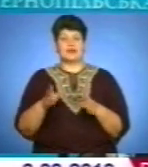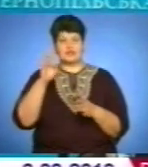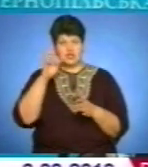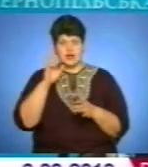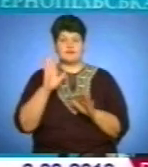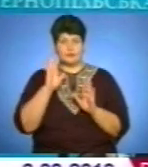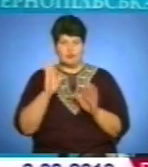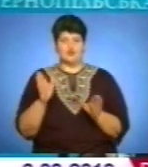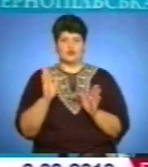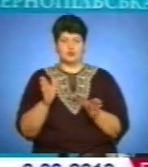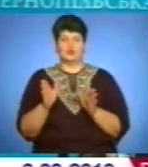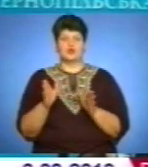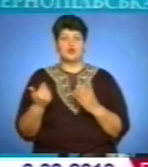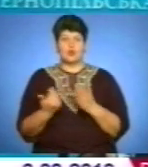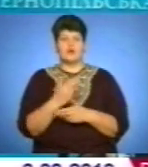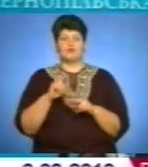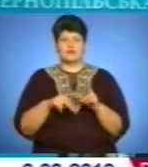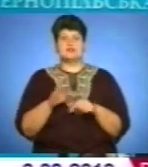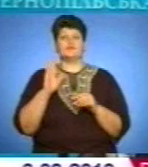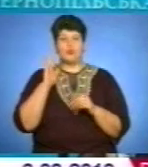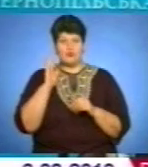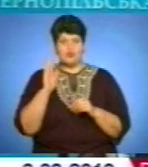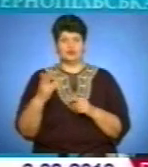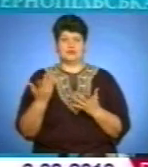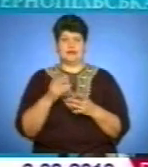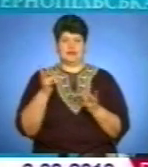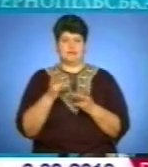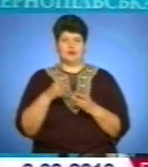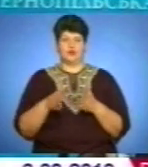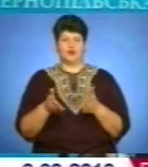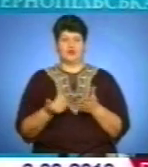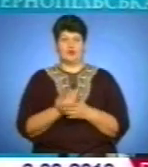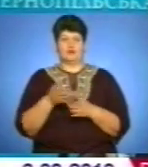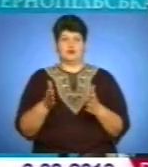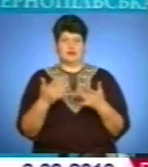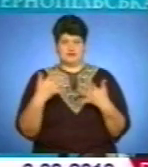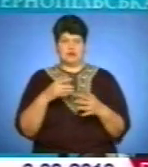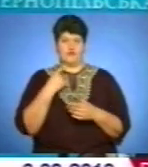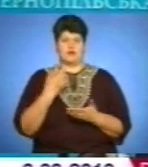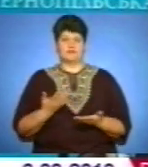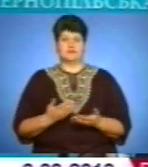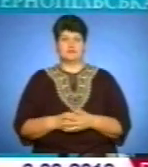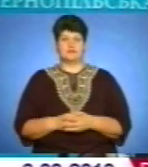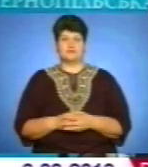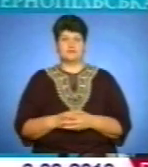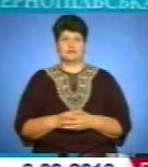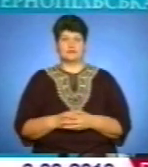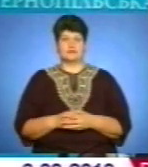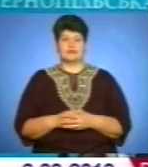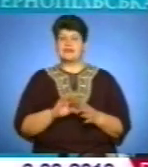будуть фінансуватися. Нові будівництво доріг буде там, де нові будівництво. Це те, що я вам говорив. Так що